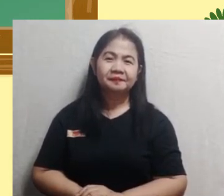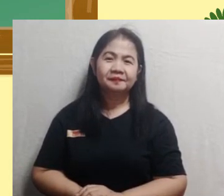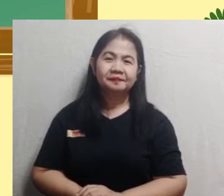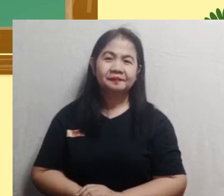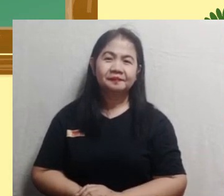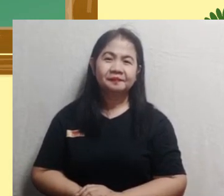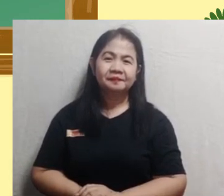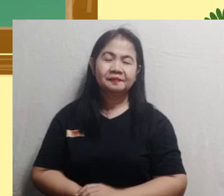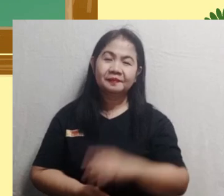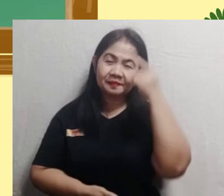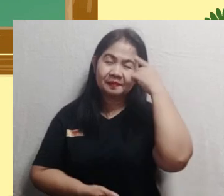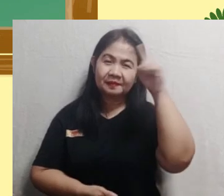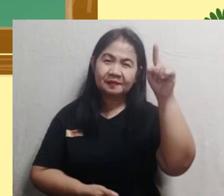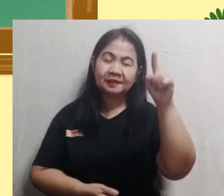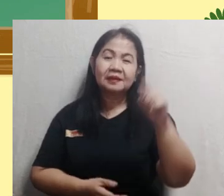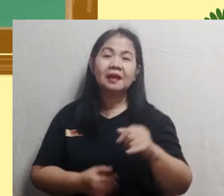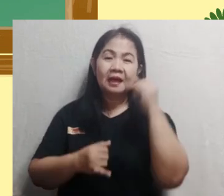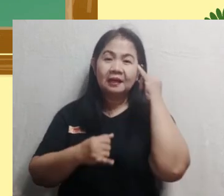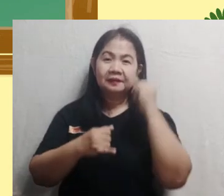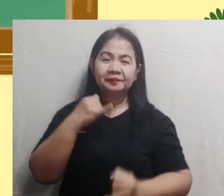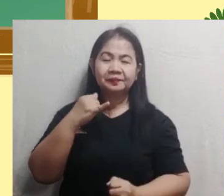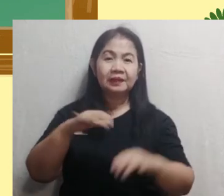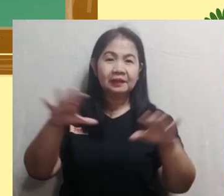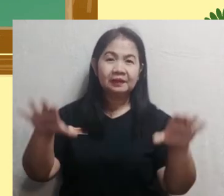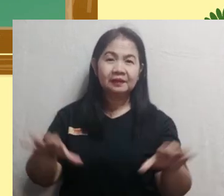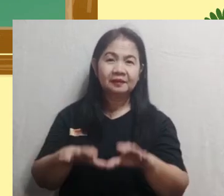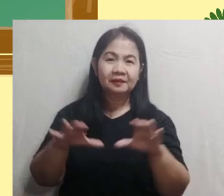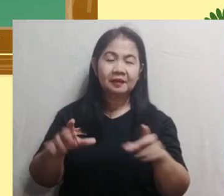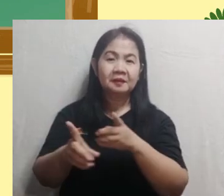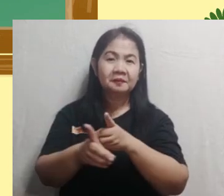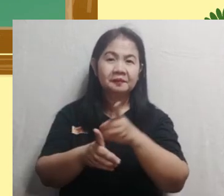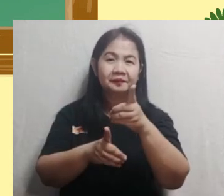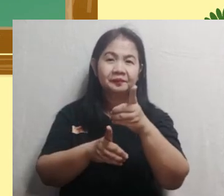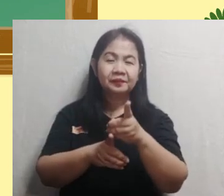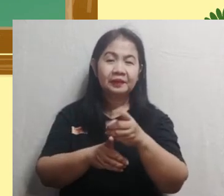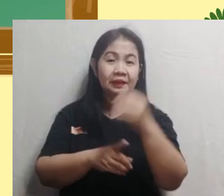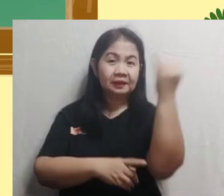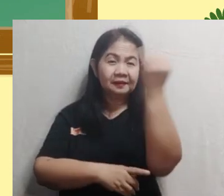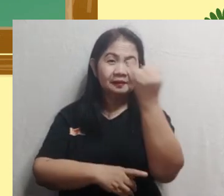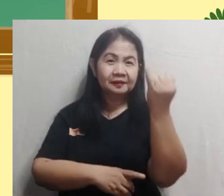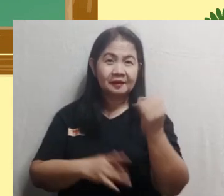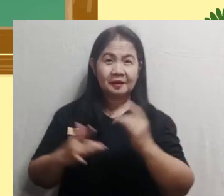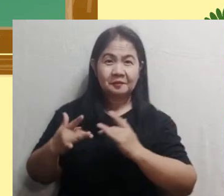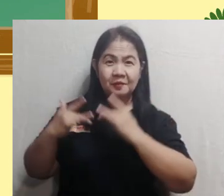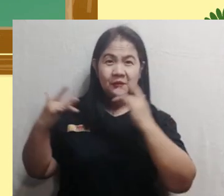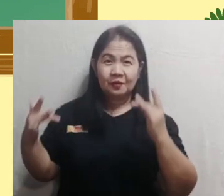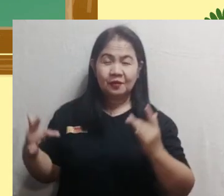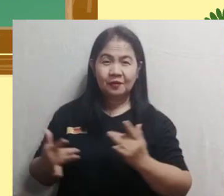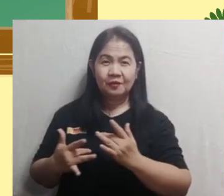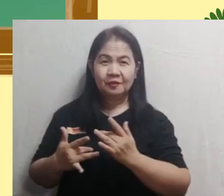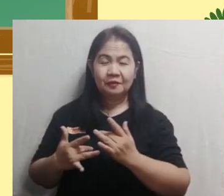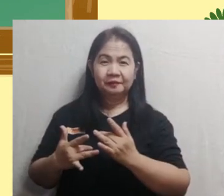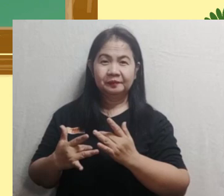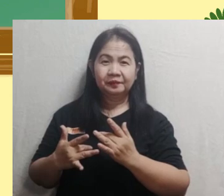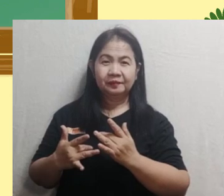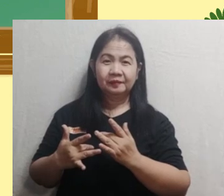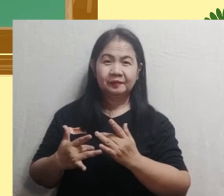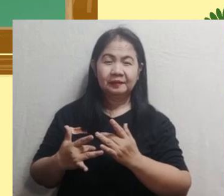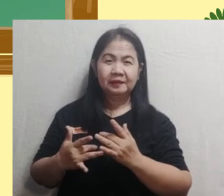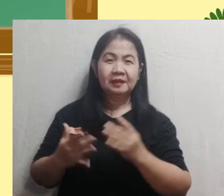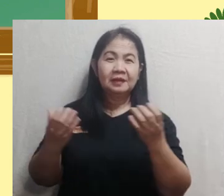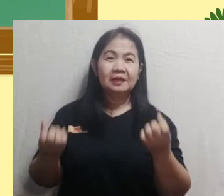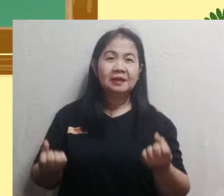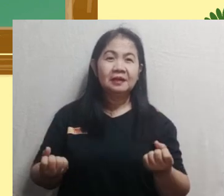Para sa panghuling gawain, panuto, iguhit ang pusong buo kung ang sitwasyon ay